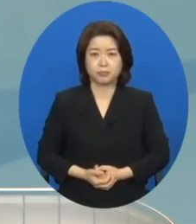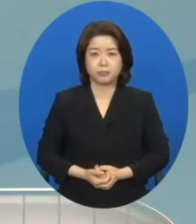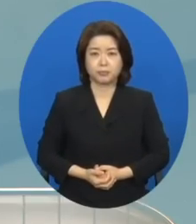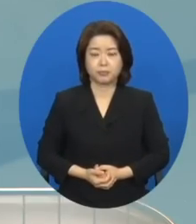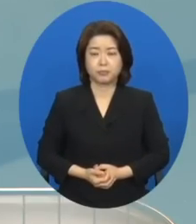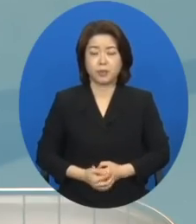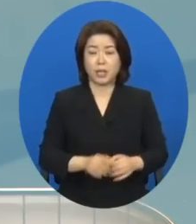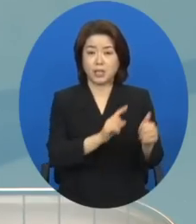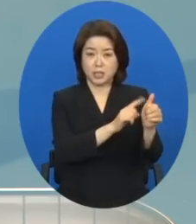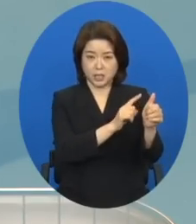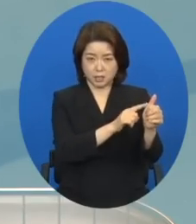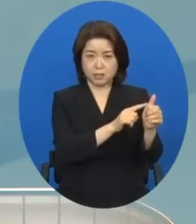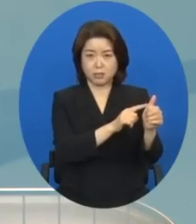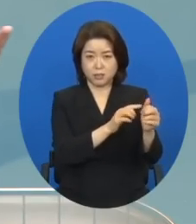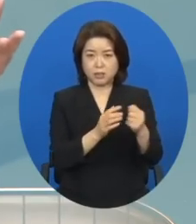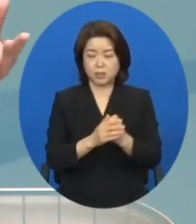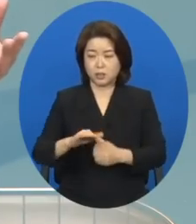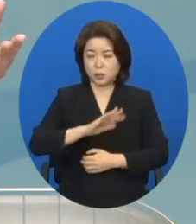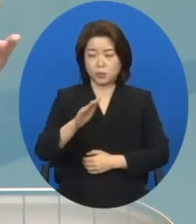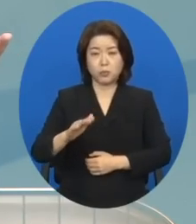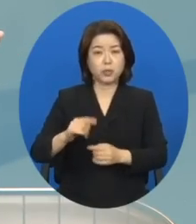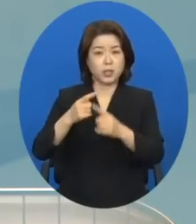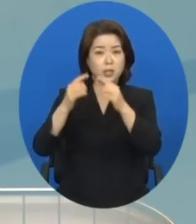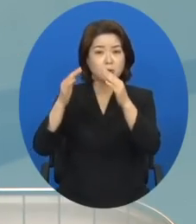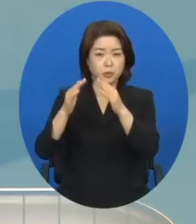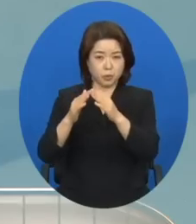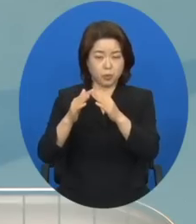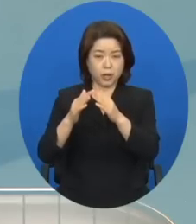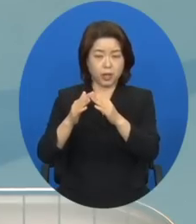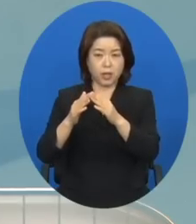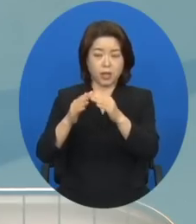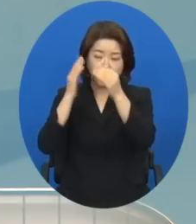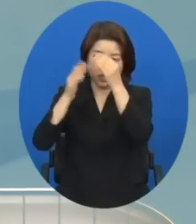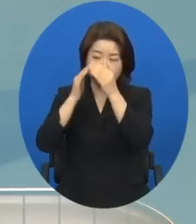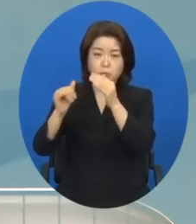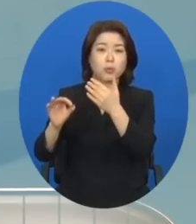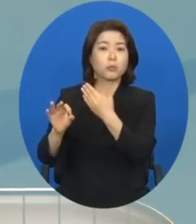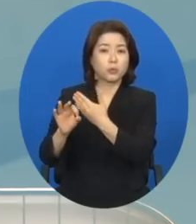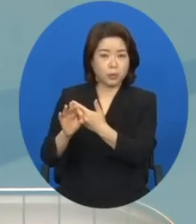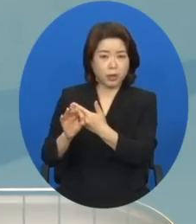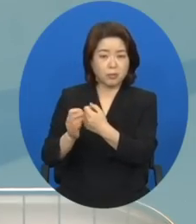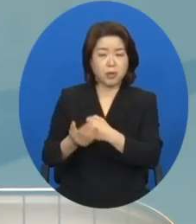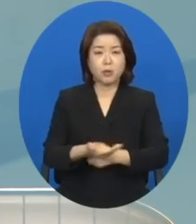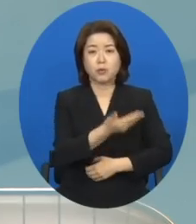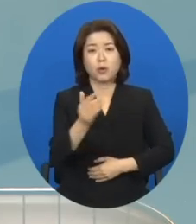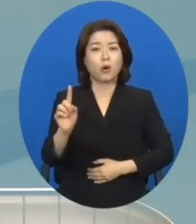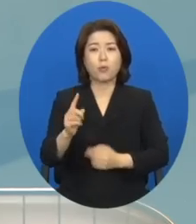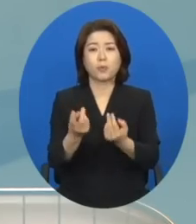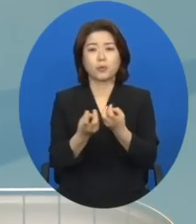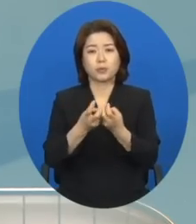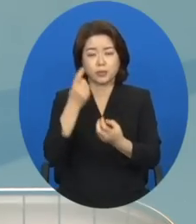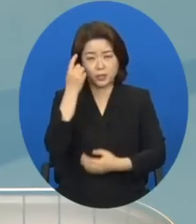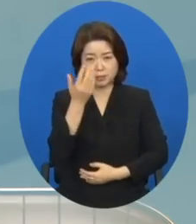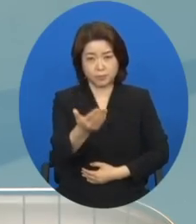그 에런이 우리 선한목자교회 성도라면 여러분은 어떻게